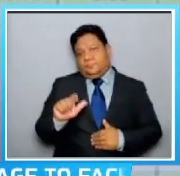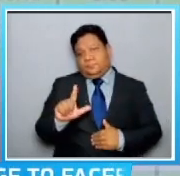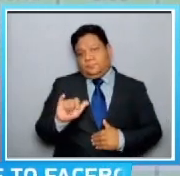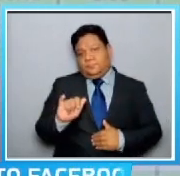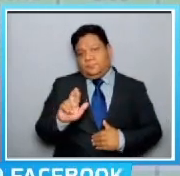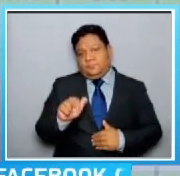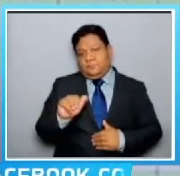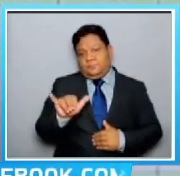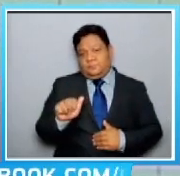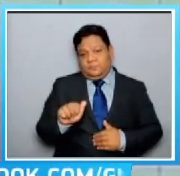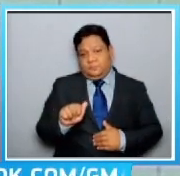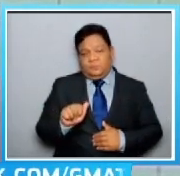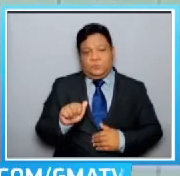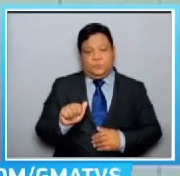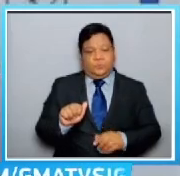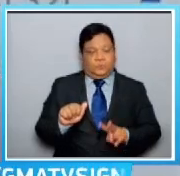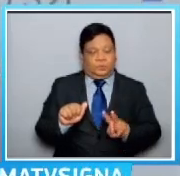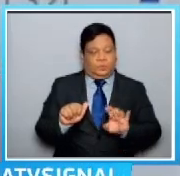286.67.